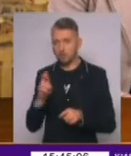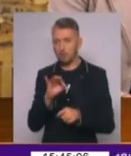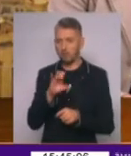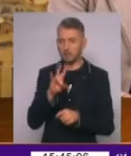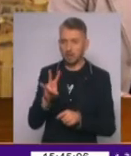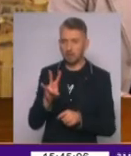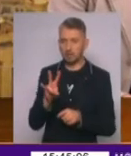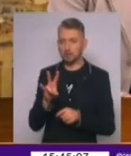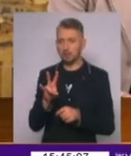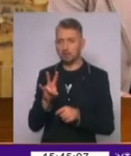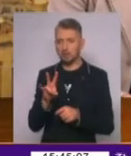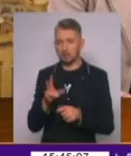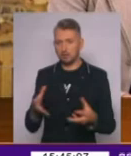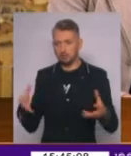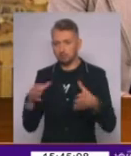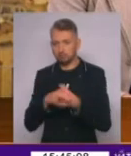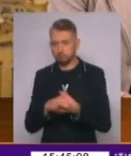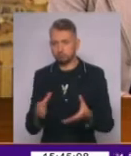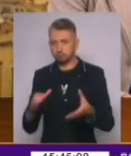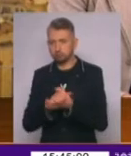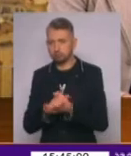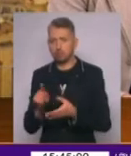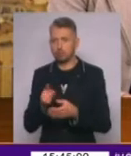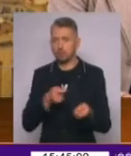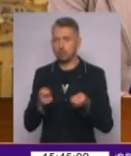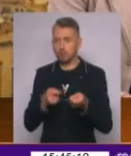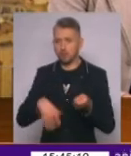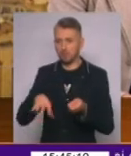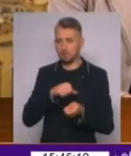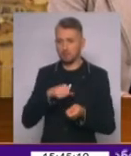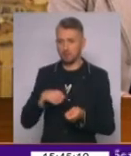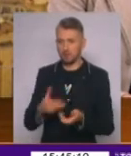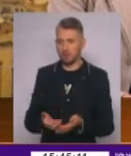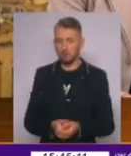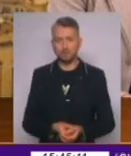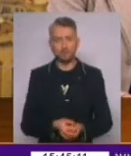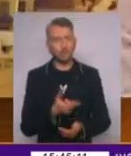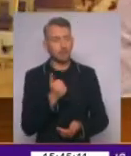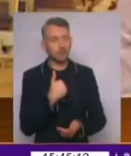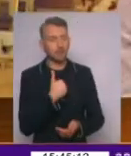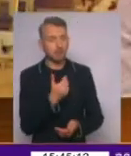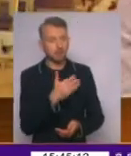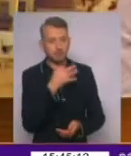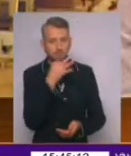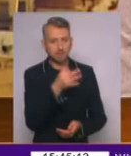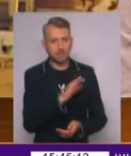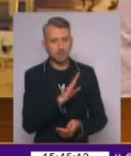а ОСББ об'єднуватися вже у ОСН, щоб керувати повністю всім цим самостійно? Так, я вам не назву точну